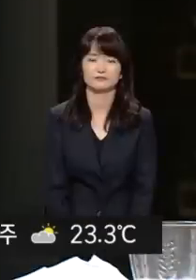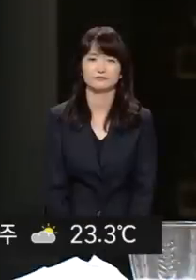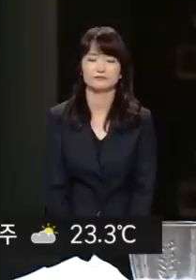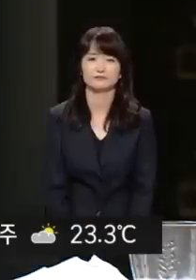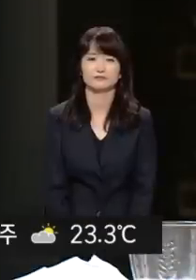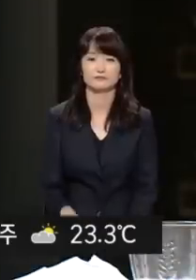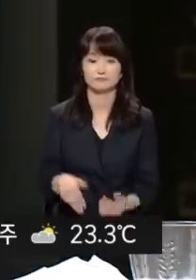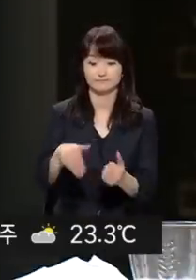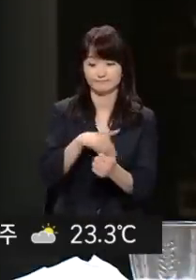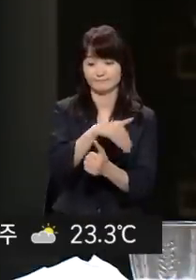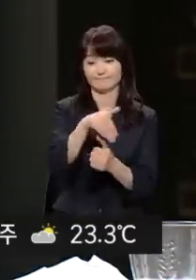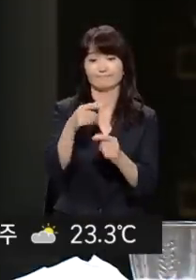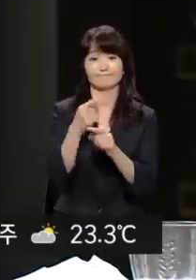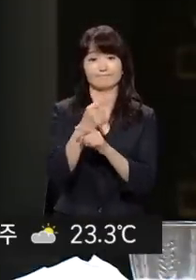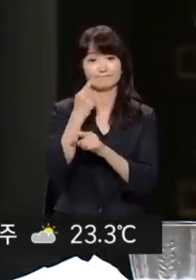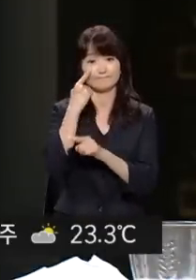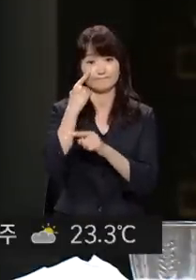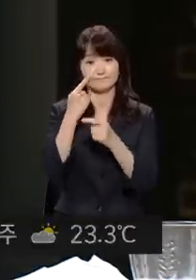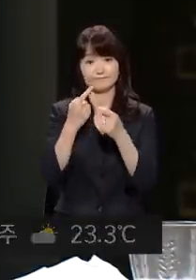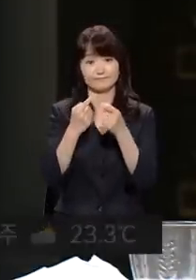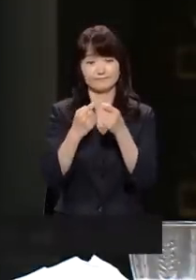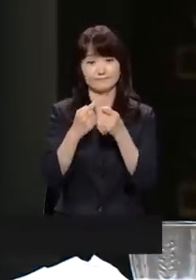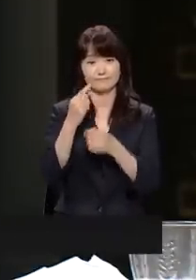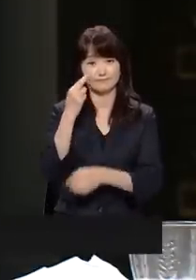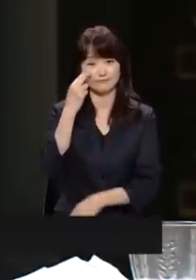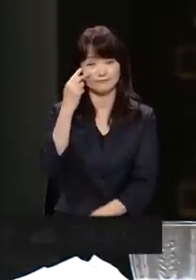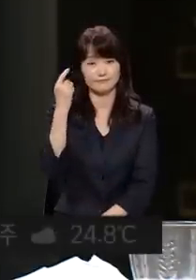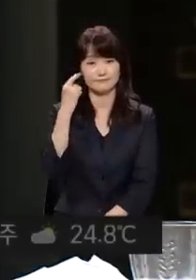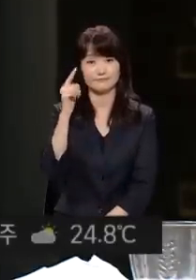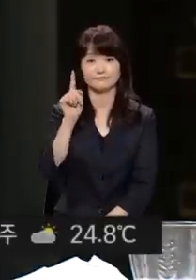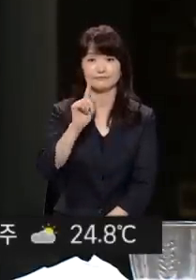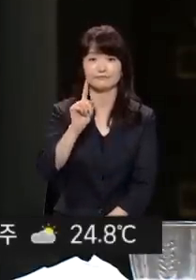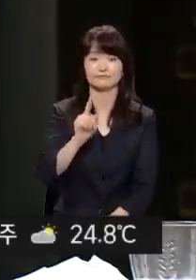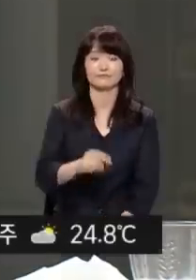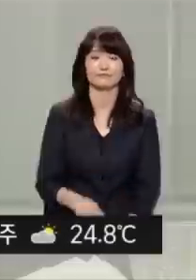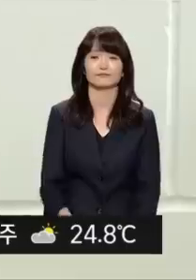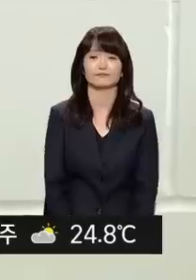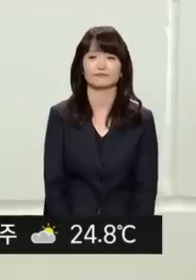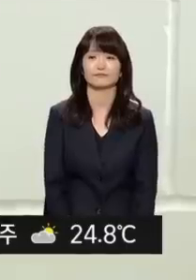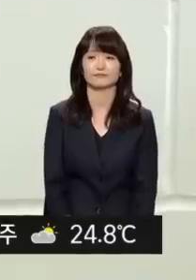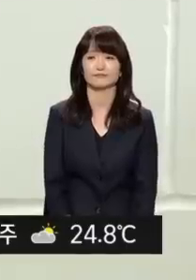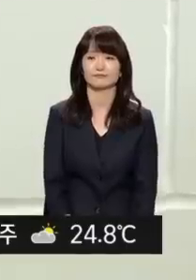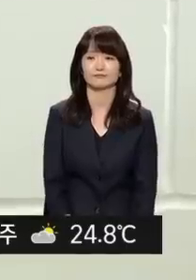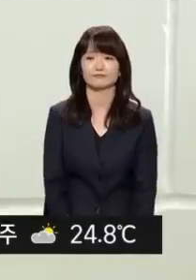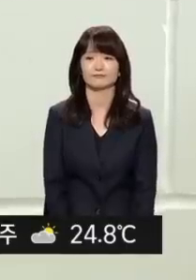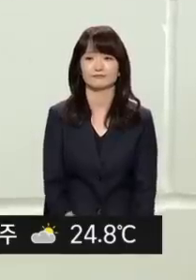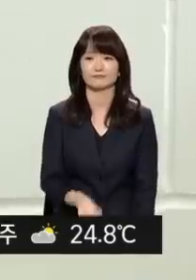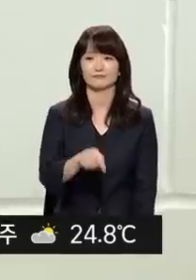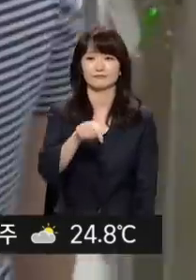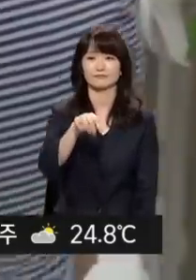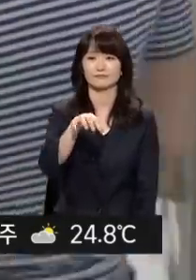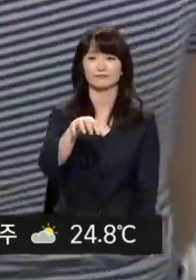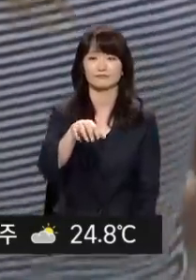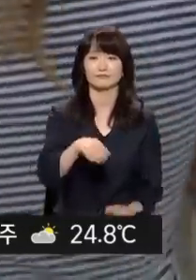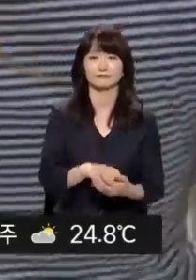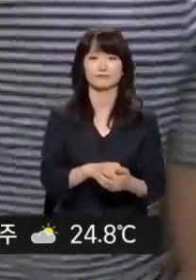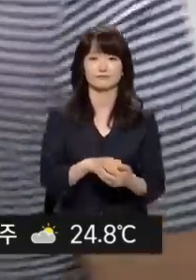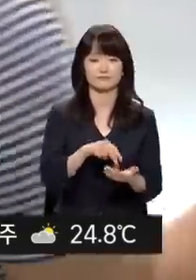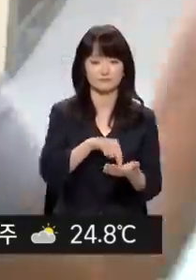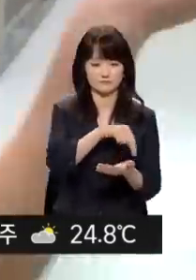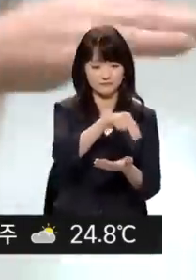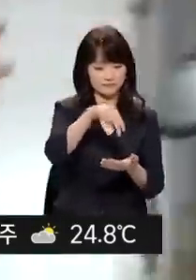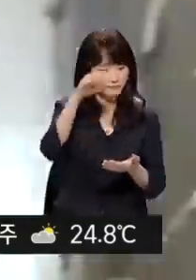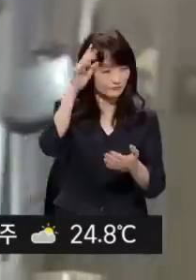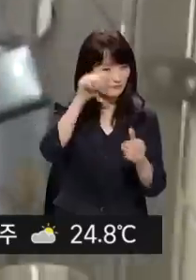자 분위기 좀 바꿔보겠습니다 오늘 첫 번째 미국으로 가보시죠 이곳은 구조한 유기견들의